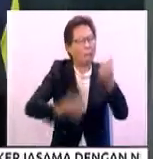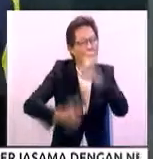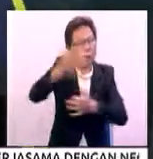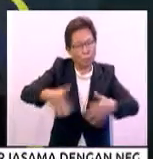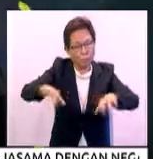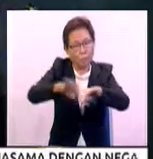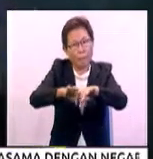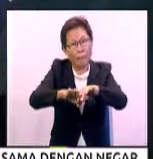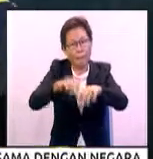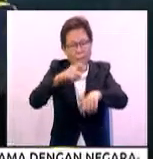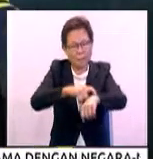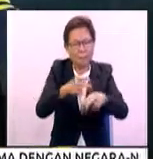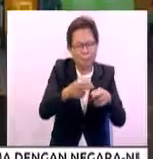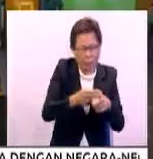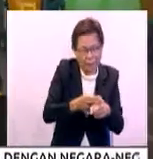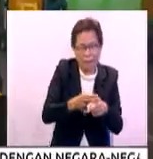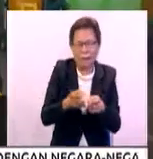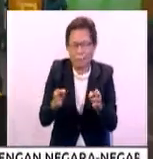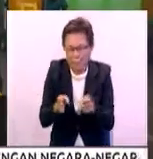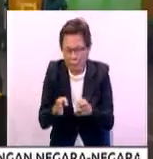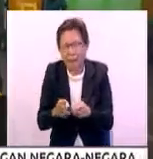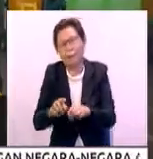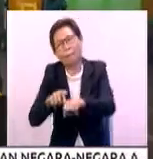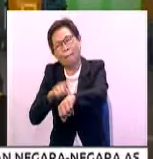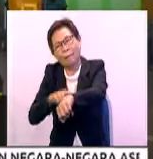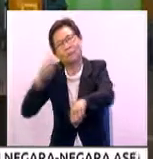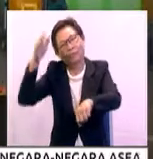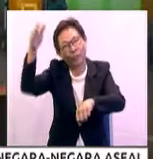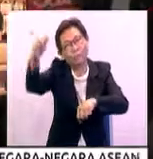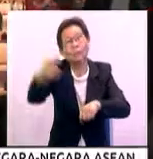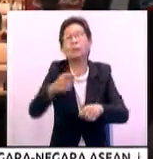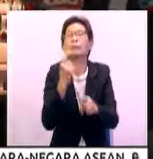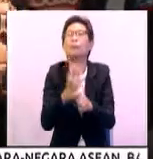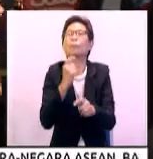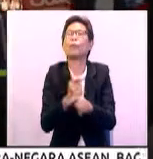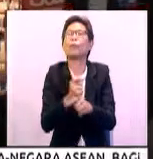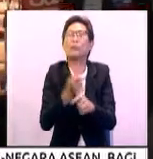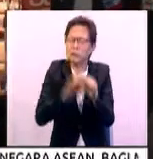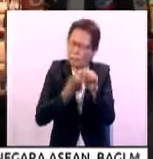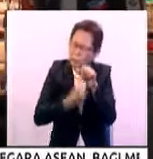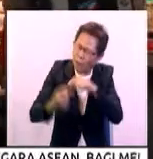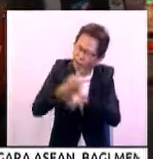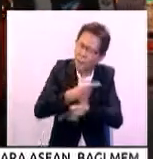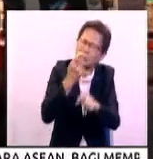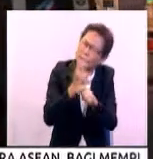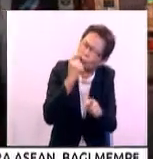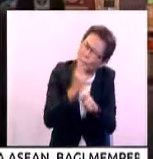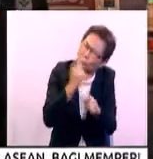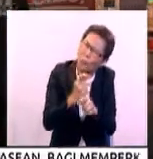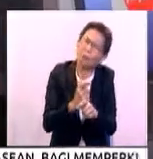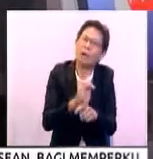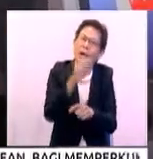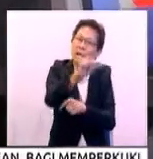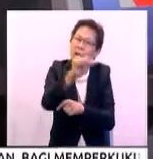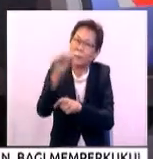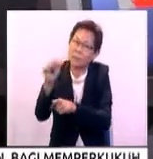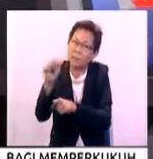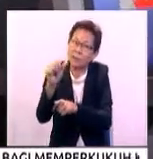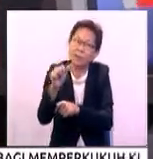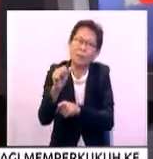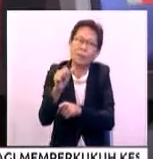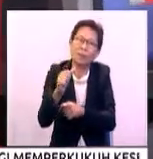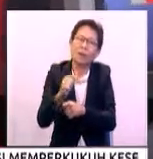jangka masa pendek sampai ke jangka masa panjang adalah ketetapan tiap-tiap hari sebagai Air Asia,